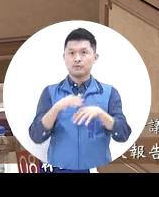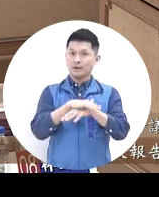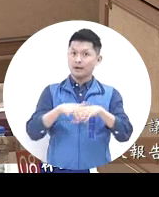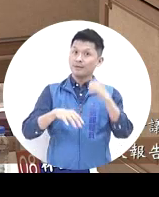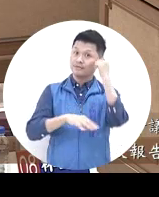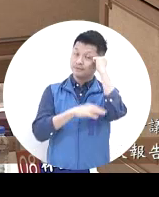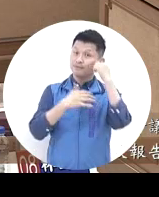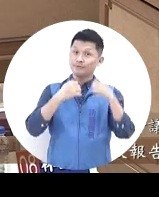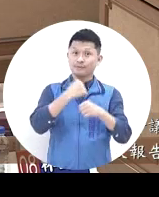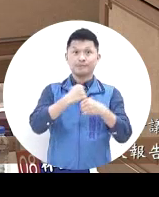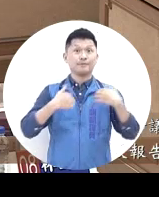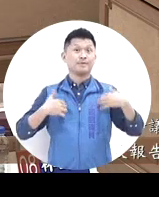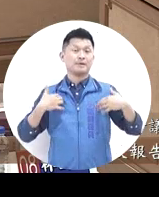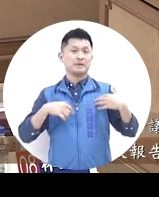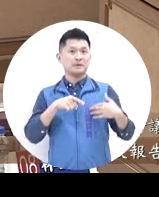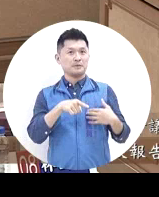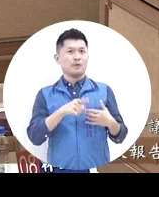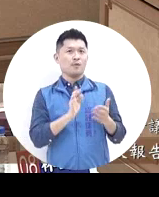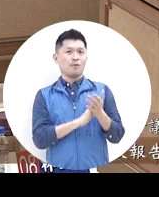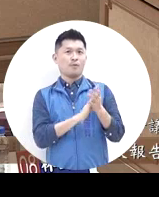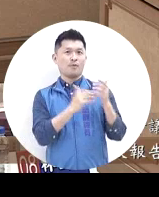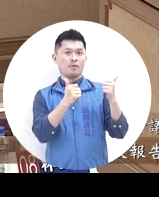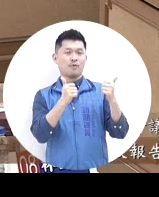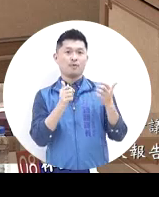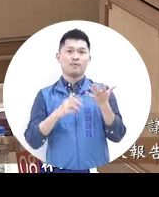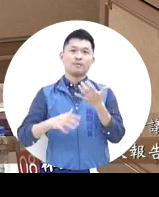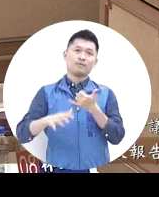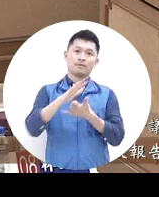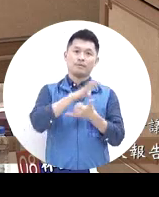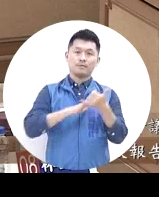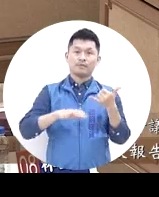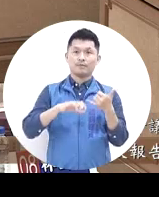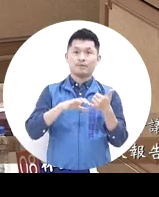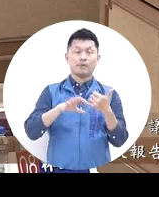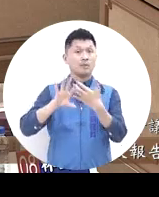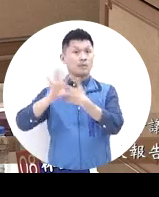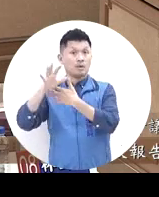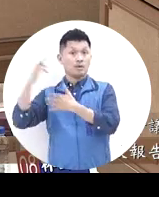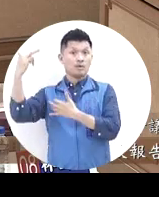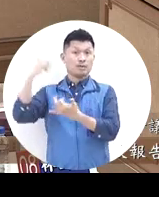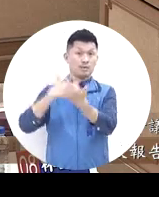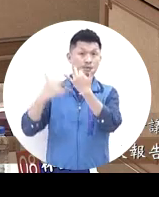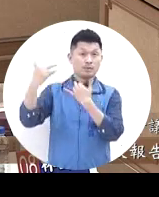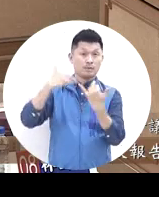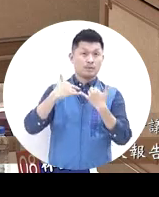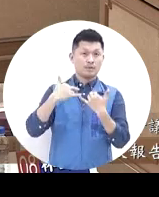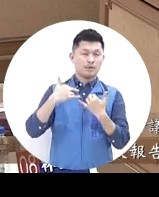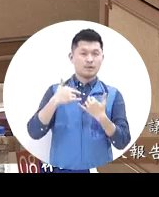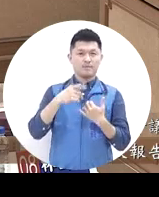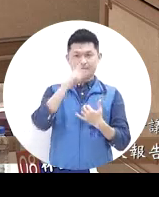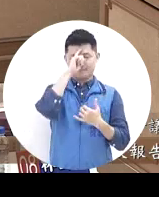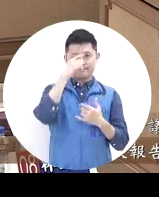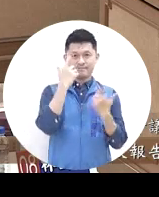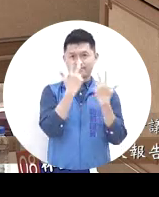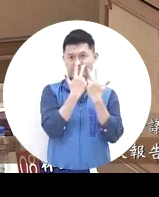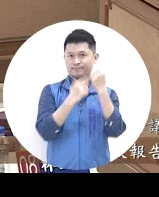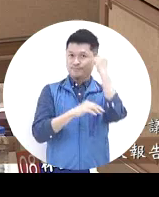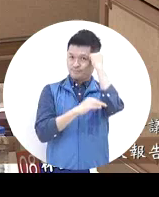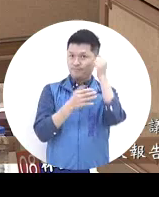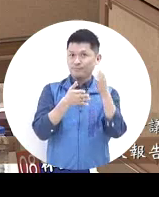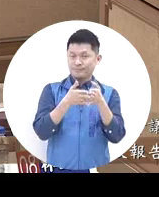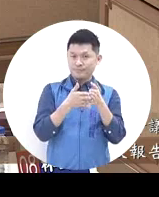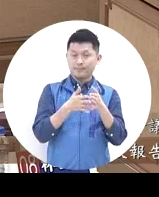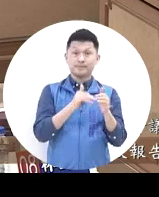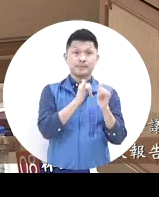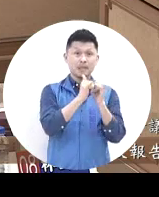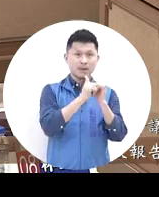好的回响，啊，全国各地方的人，包括国外回来的人都想住在新北市。当然了，案件社会案件跟